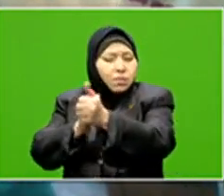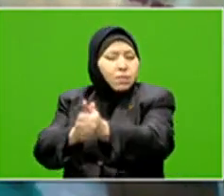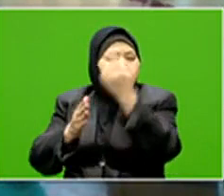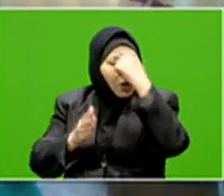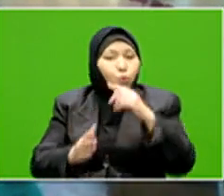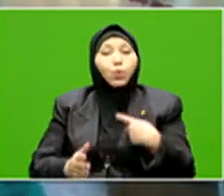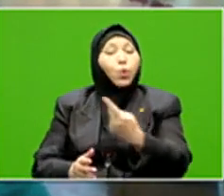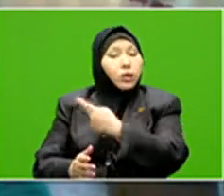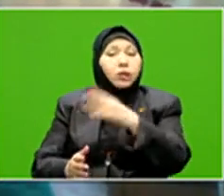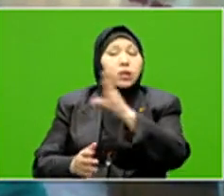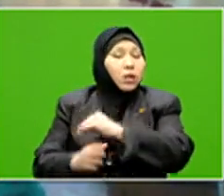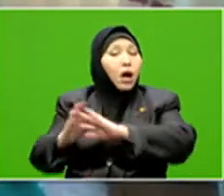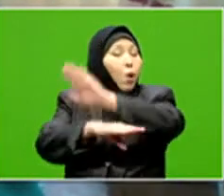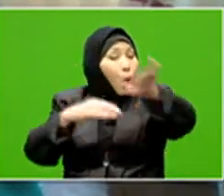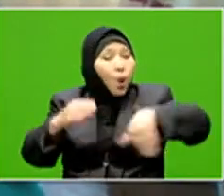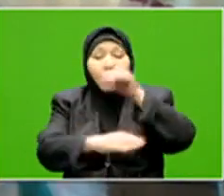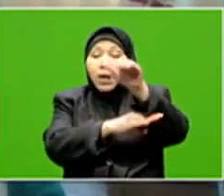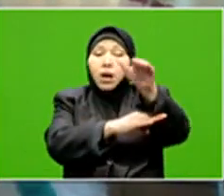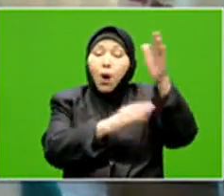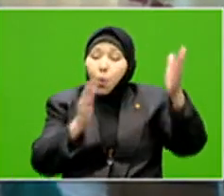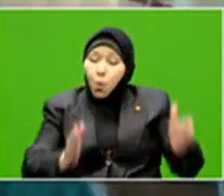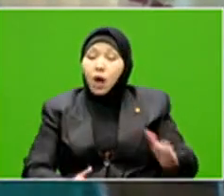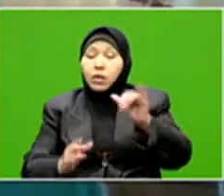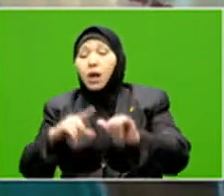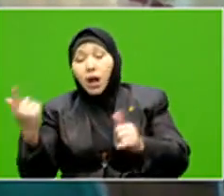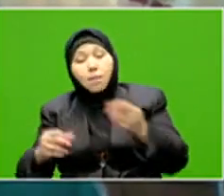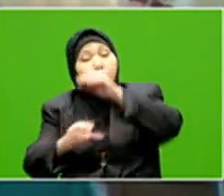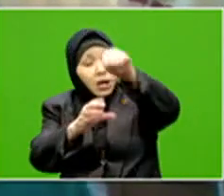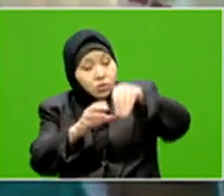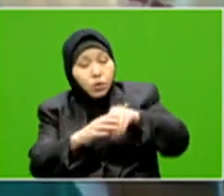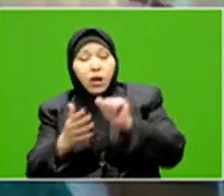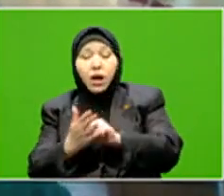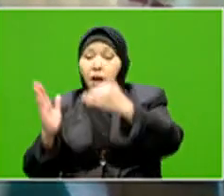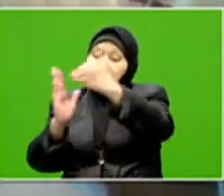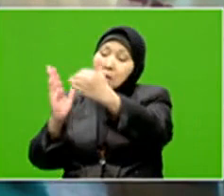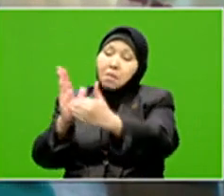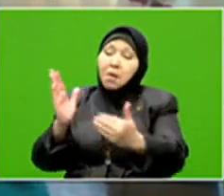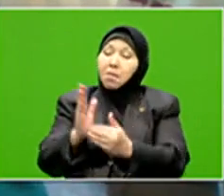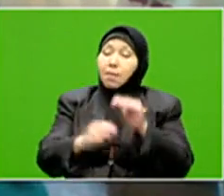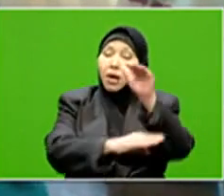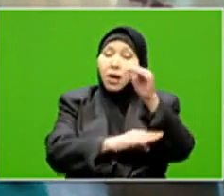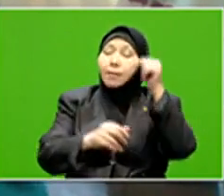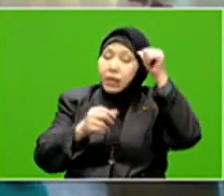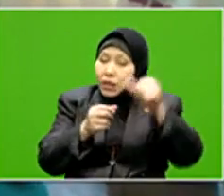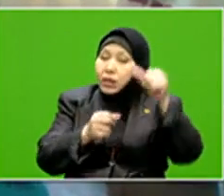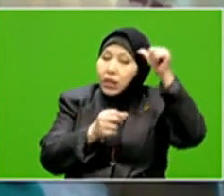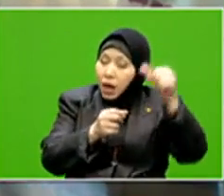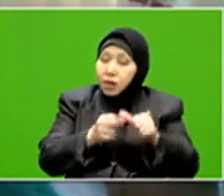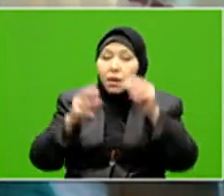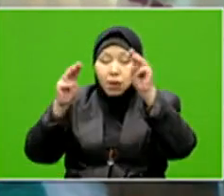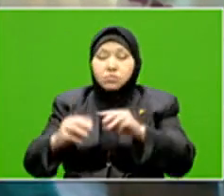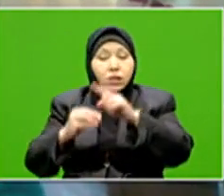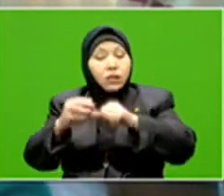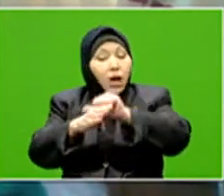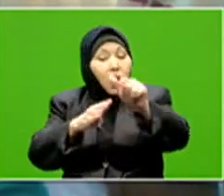untuk kita dan juga sekalian pendakwah yang lain, memasukkan dalam agenda dakwah kita mengingatkan manusia tentang akhirat.